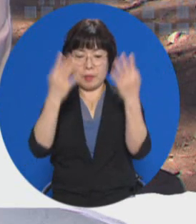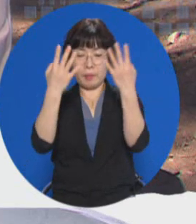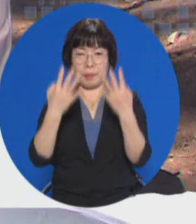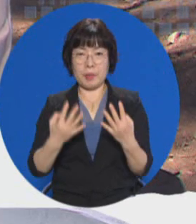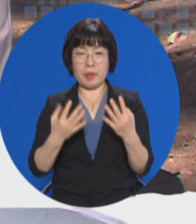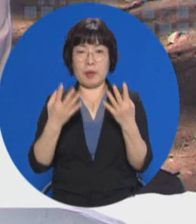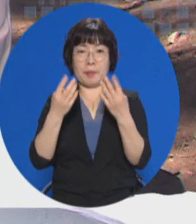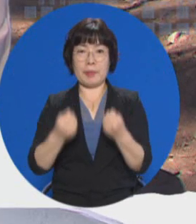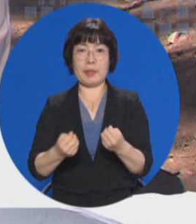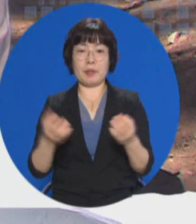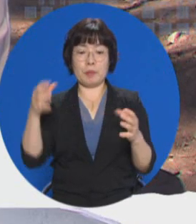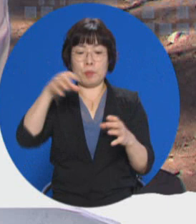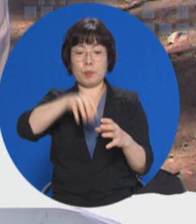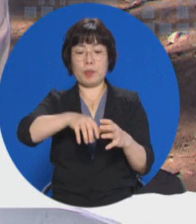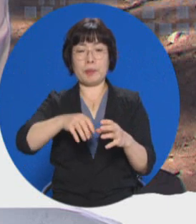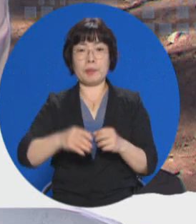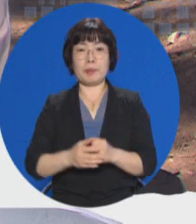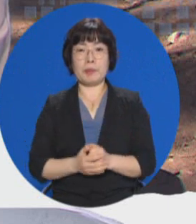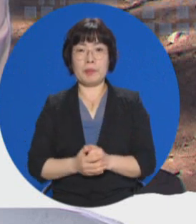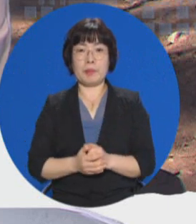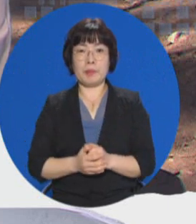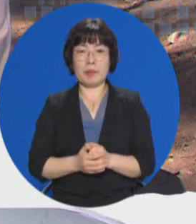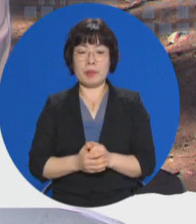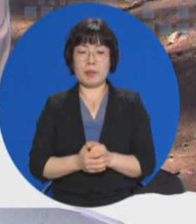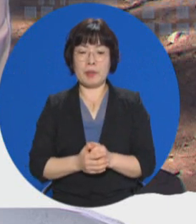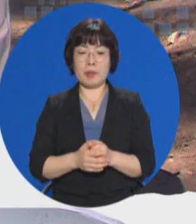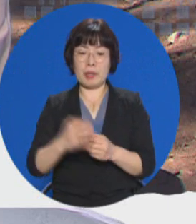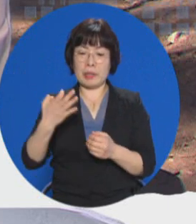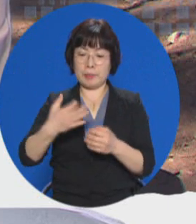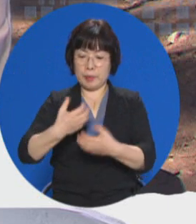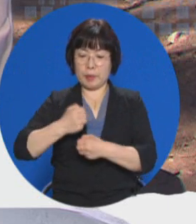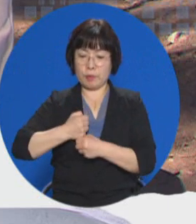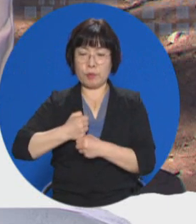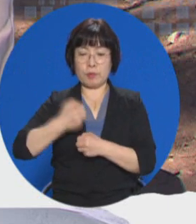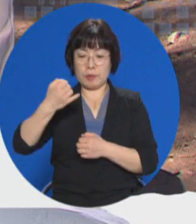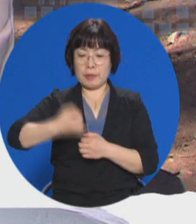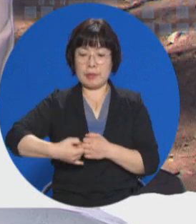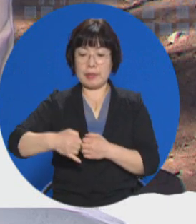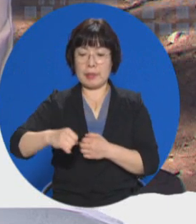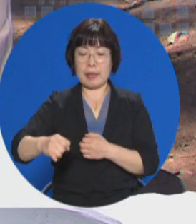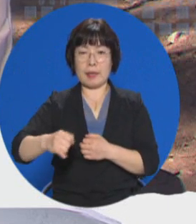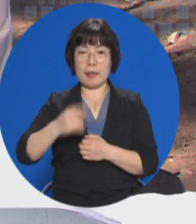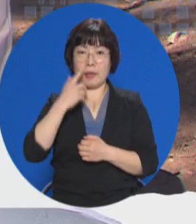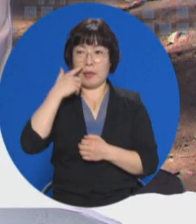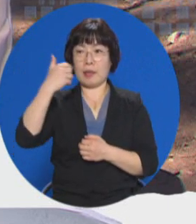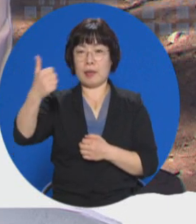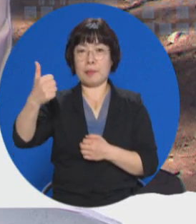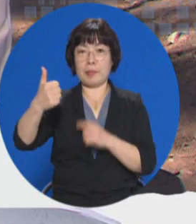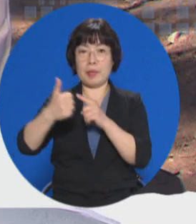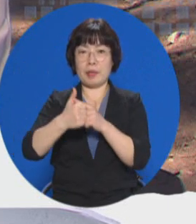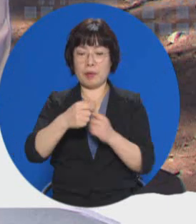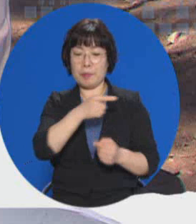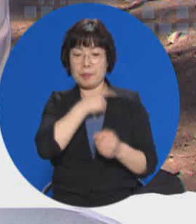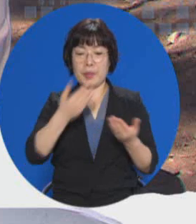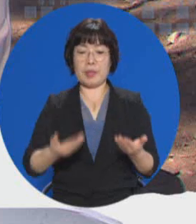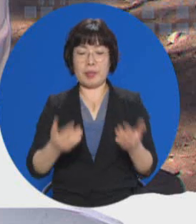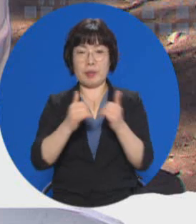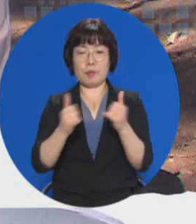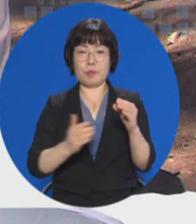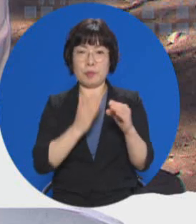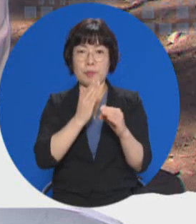포함되어 있었는데요. 네, 당시 14연대 소속 군인이었던 박규덕 씨 아버지도 희생자 중 한